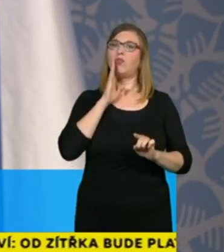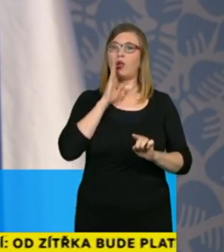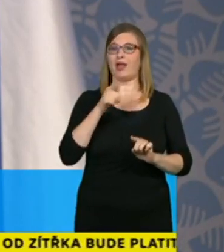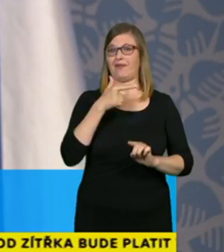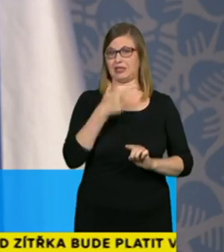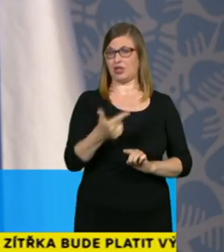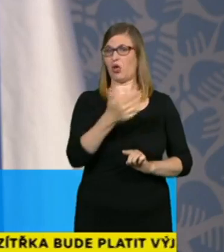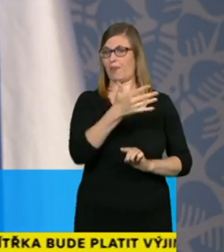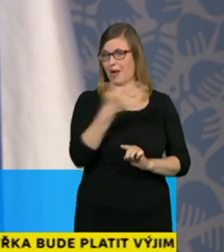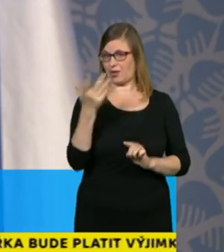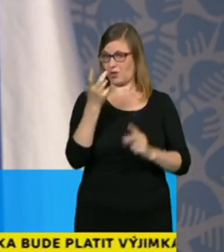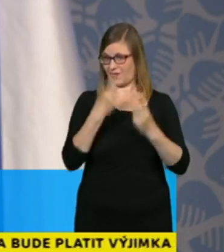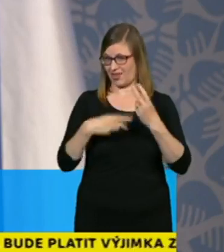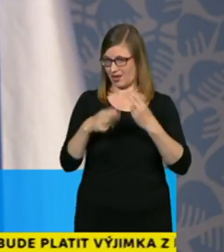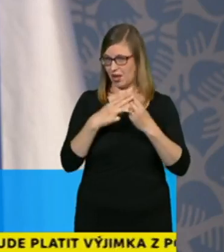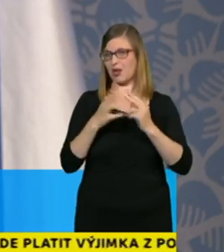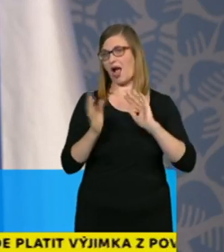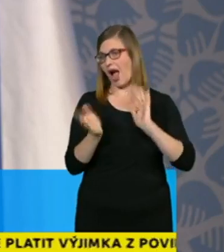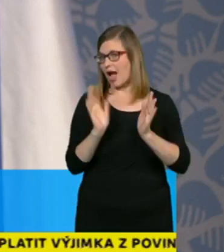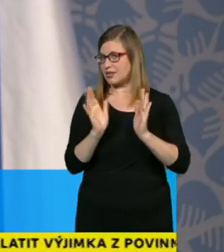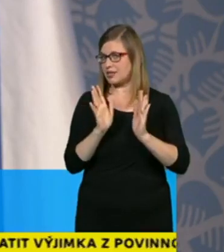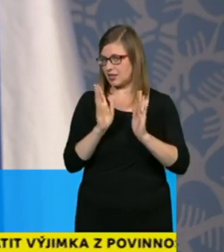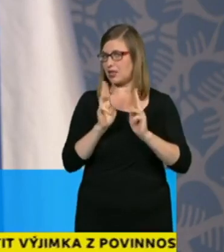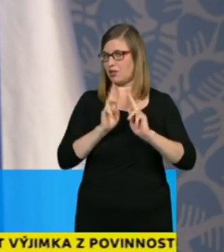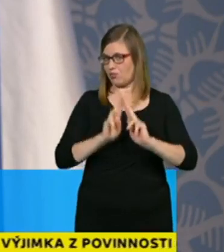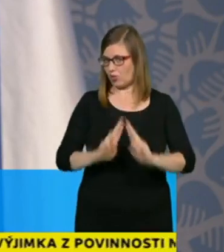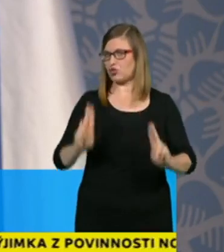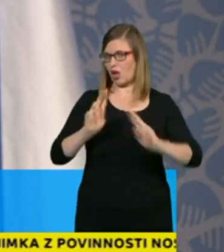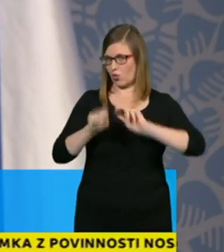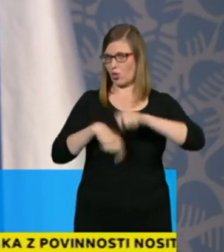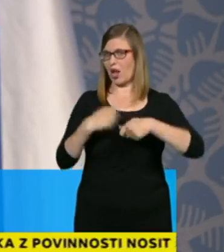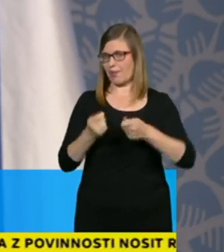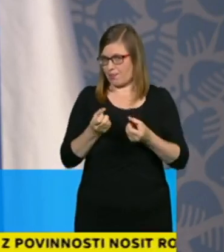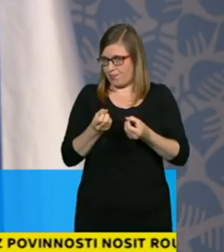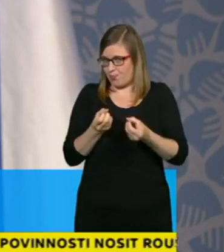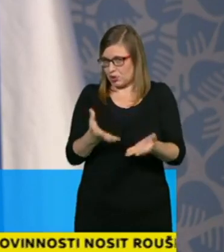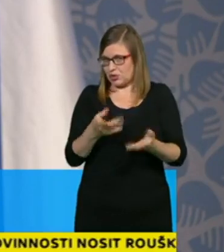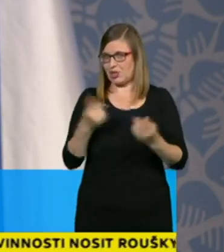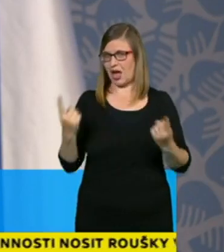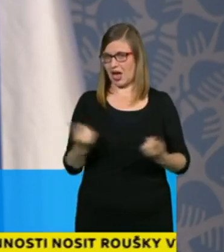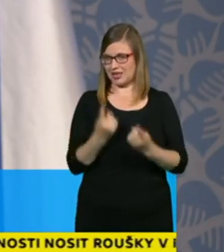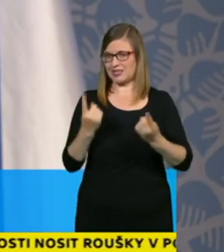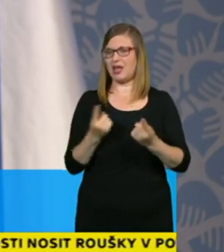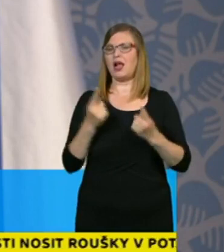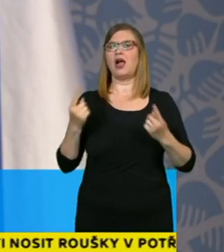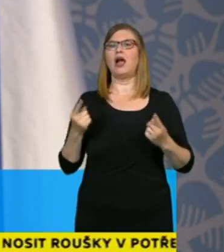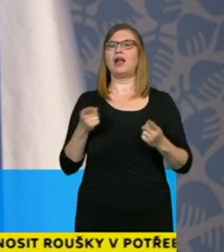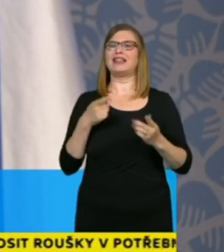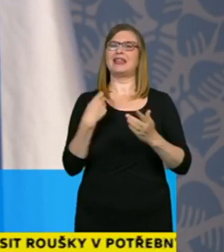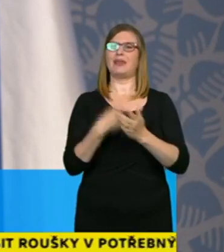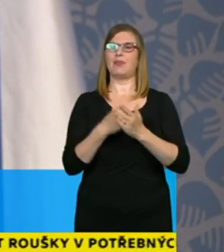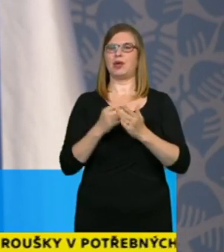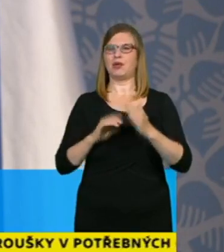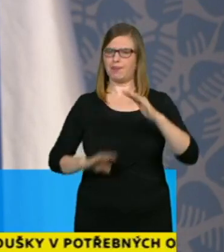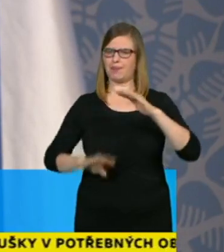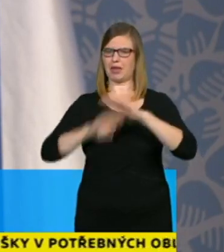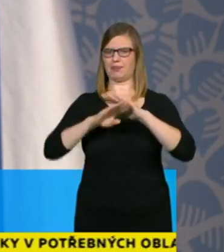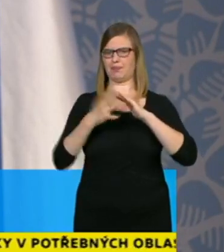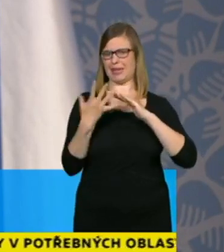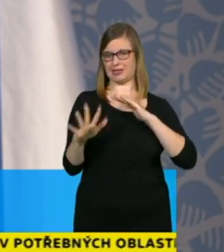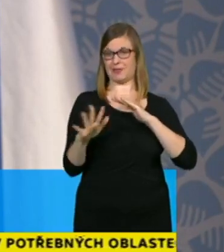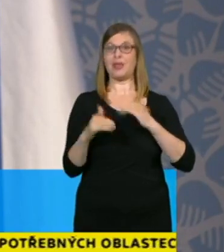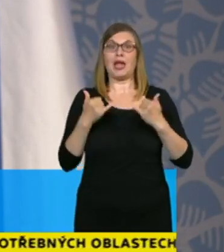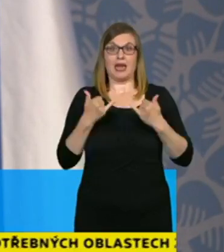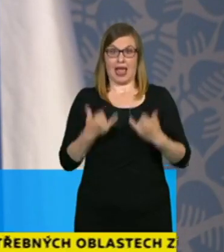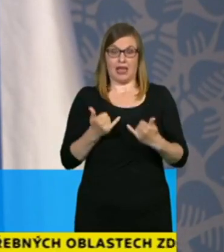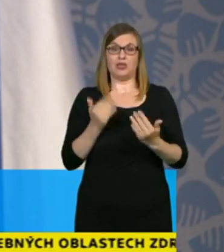by bylo možné konat akce do 500 osob. Víte, že teď tedy ode dneška platí ten limit 100 osob